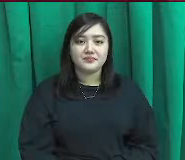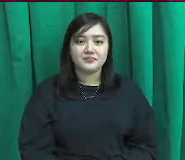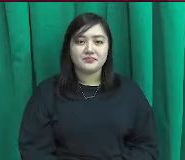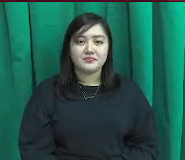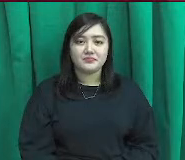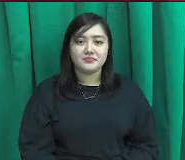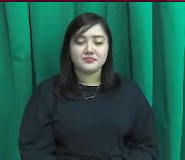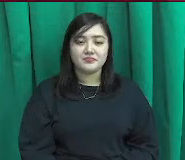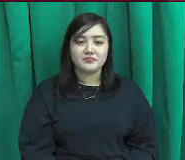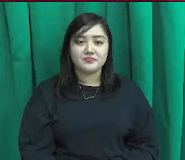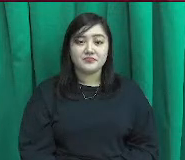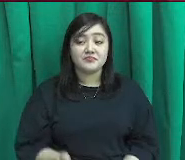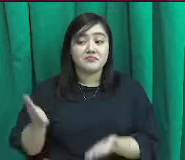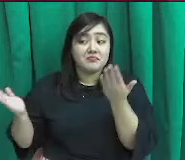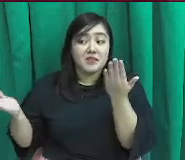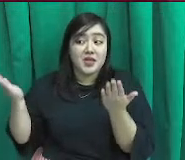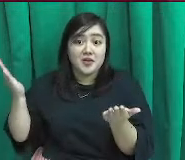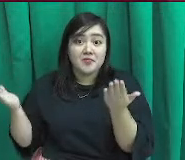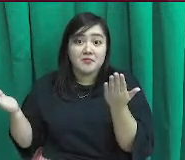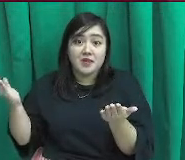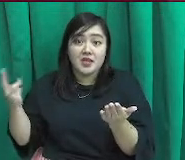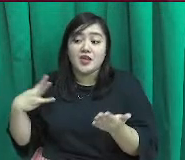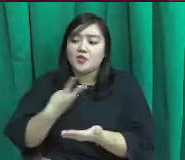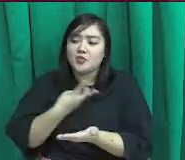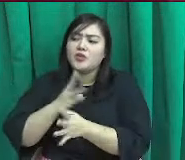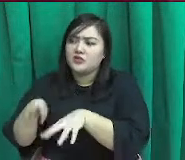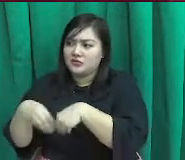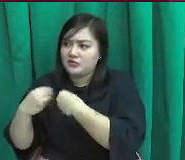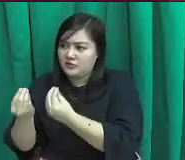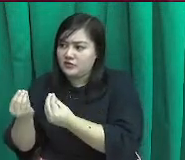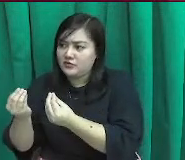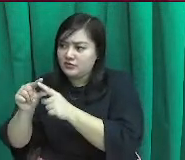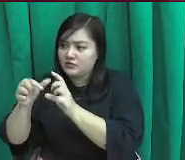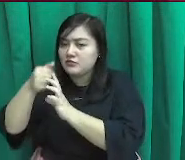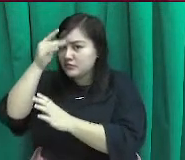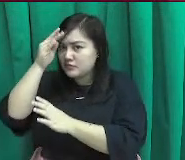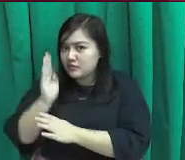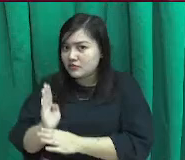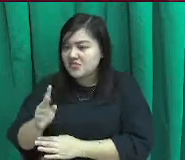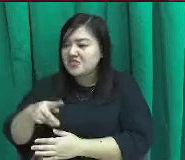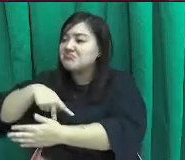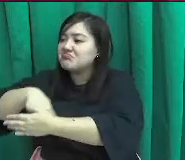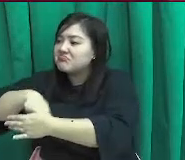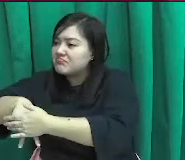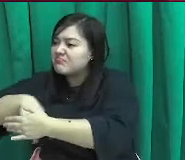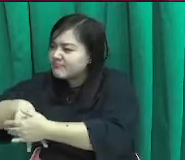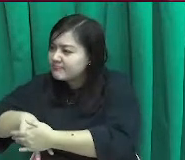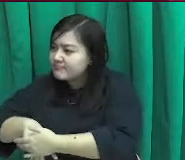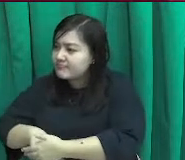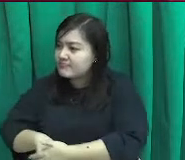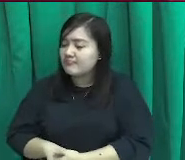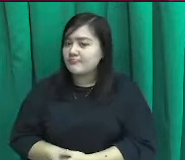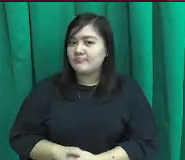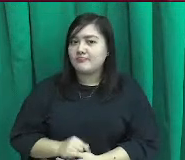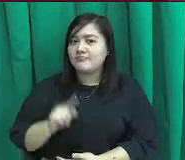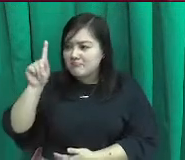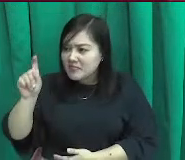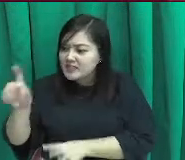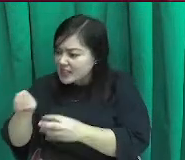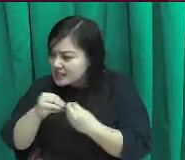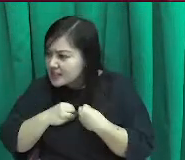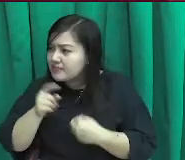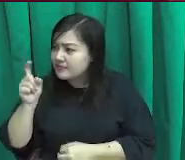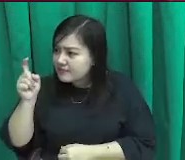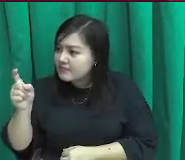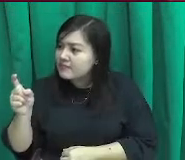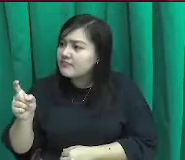Maaring ginagawa po natin, itinatanim natin yung salita ng Diyos, pero ipinipilit natin. Inaapura natin. Bakit? Kasi gusto